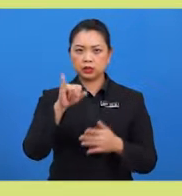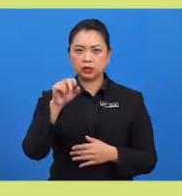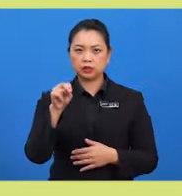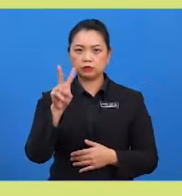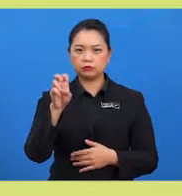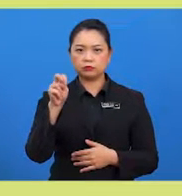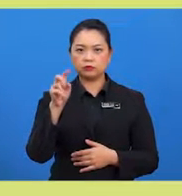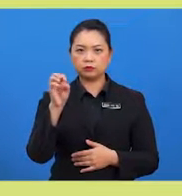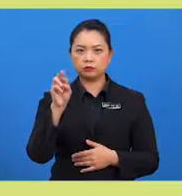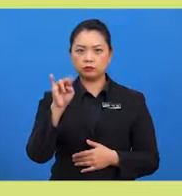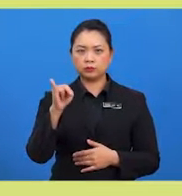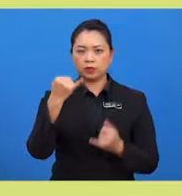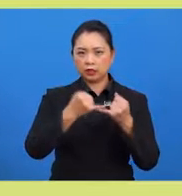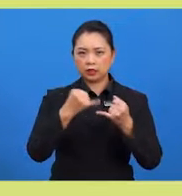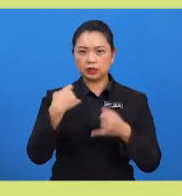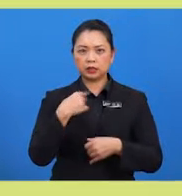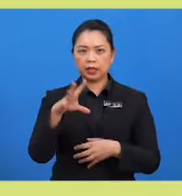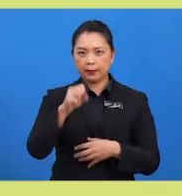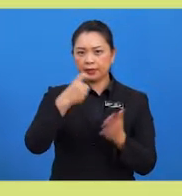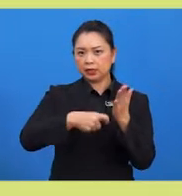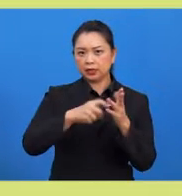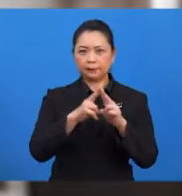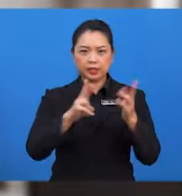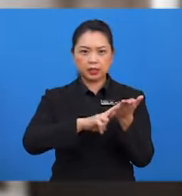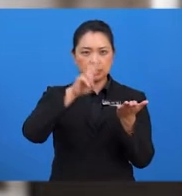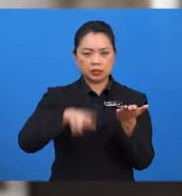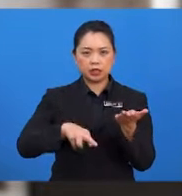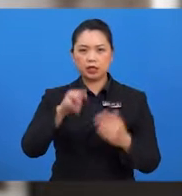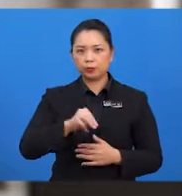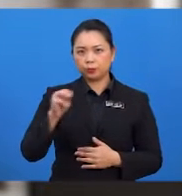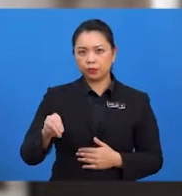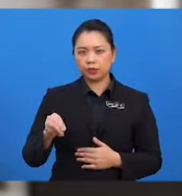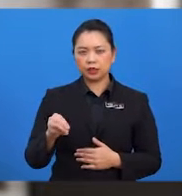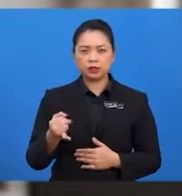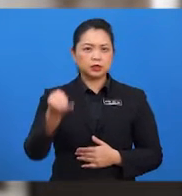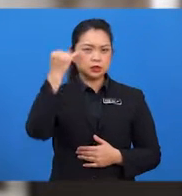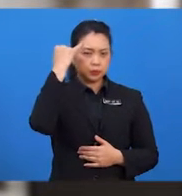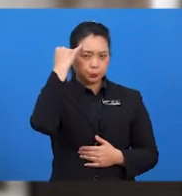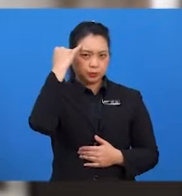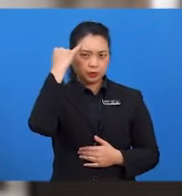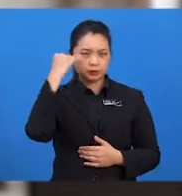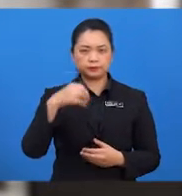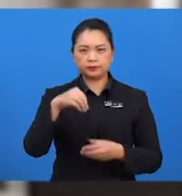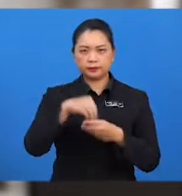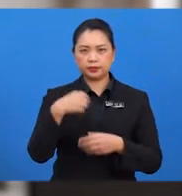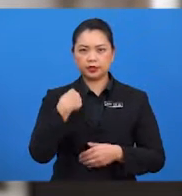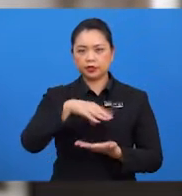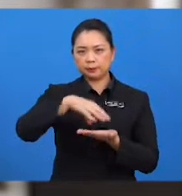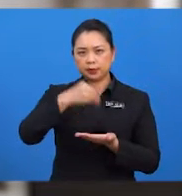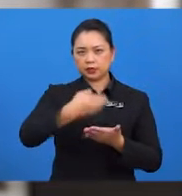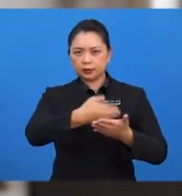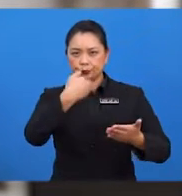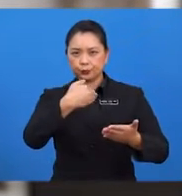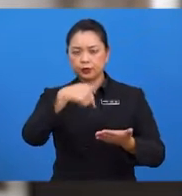akhir, kita perlu ambil nilai yang terendah. Murid-murid, imbas kembali yang telah kita pelajari